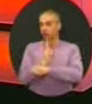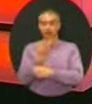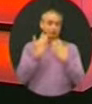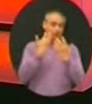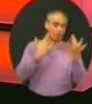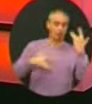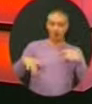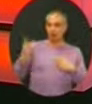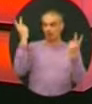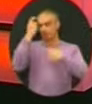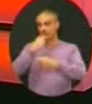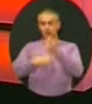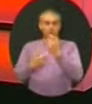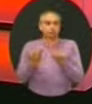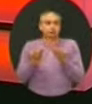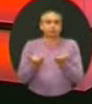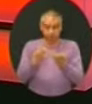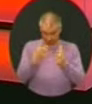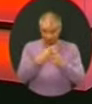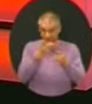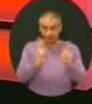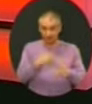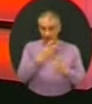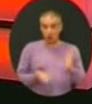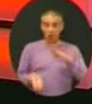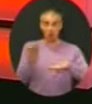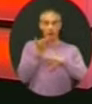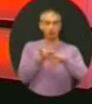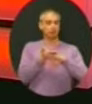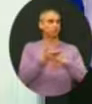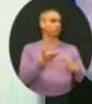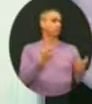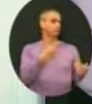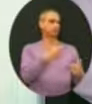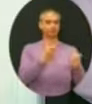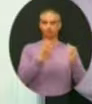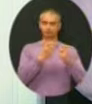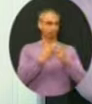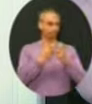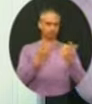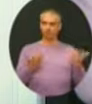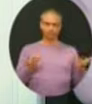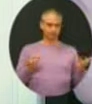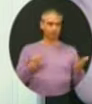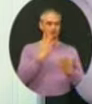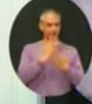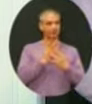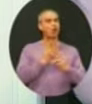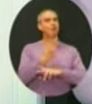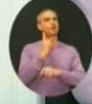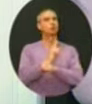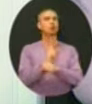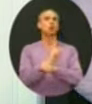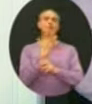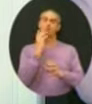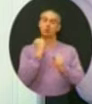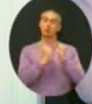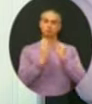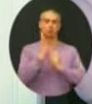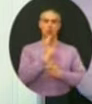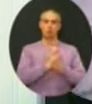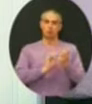סיפורים, דילים, שמילים. זו מפלגה שאתה מסוגל לרומם? תראו, זו מפלגה שבהחלט עוברת תקופה קשה, מאוד